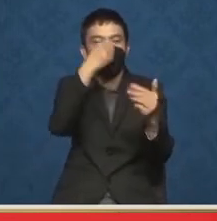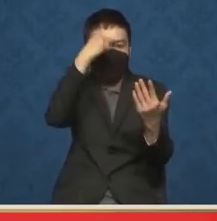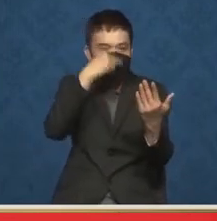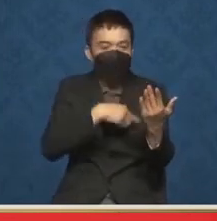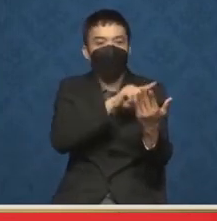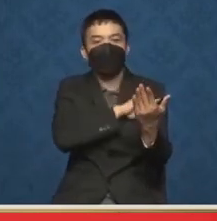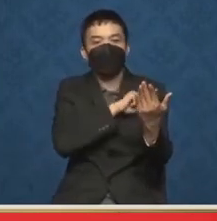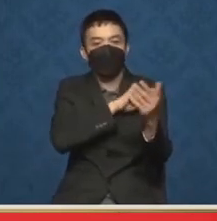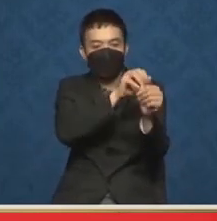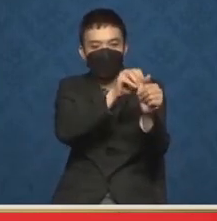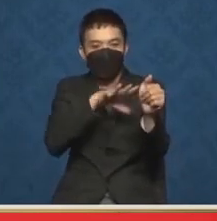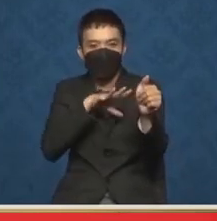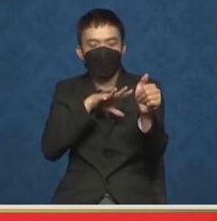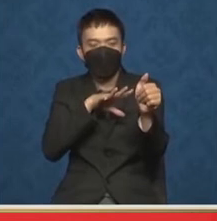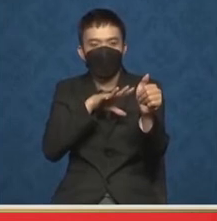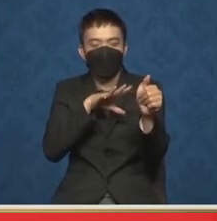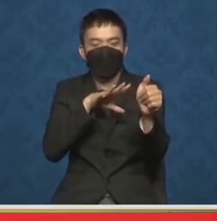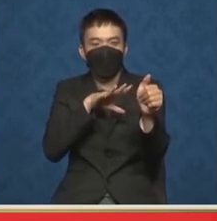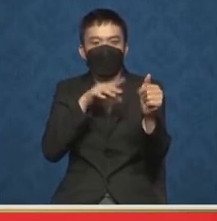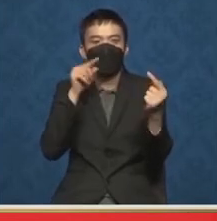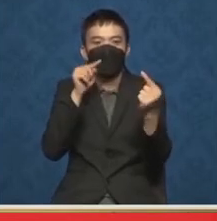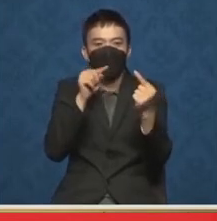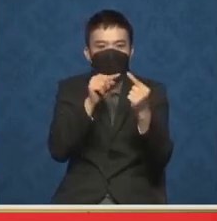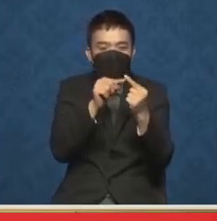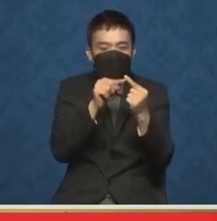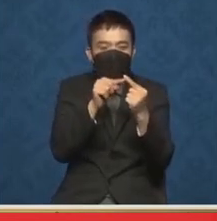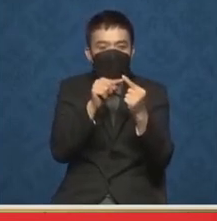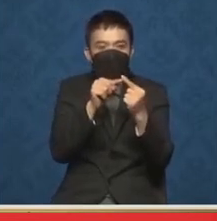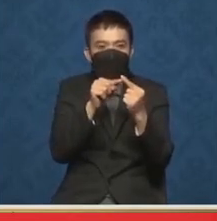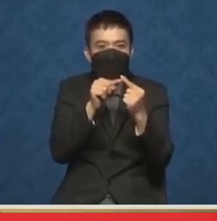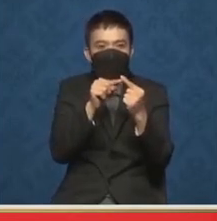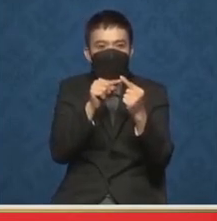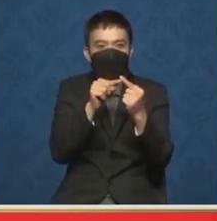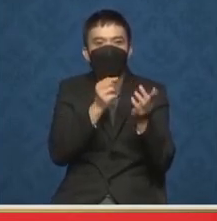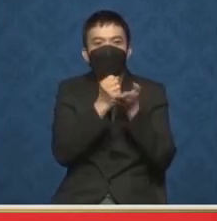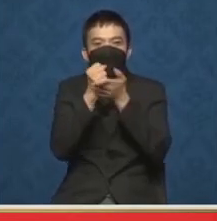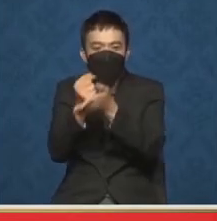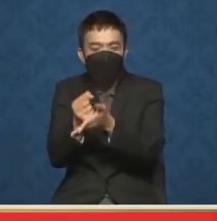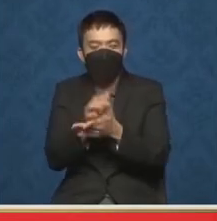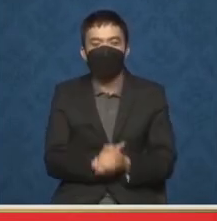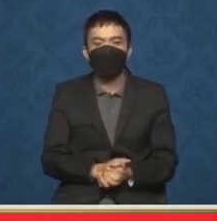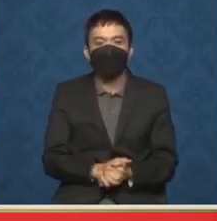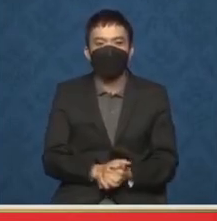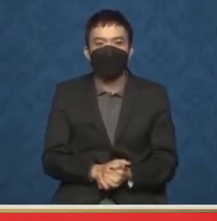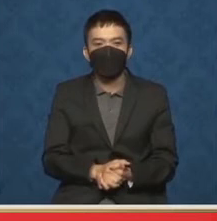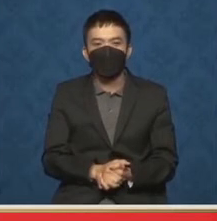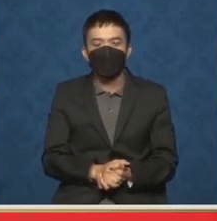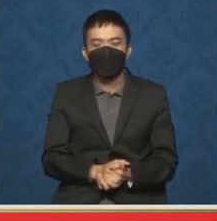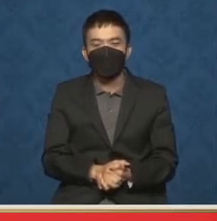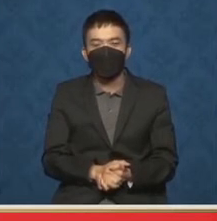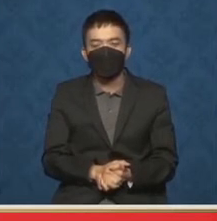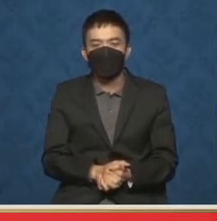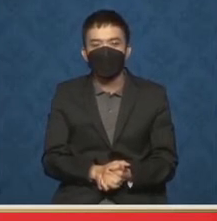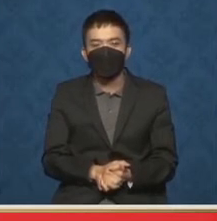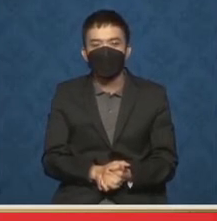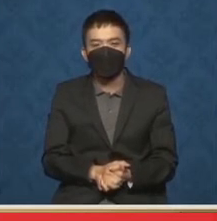ทางด้าน Humanitarian Assistance Coordinationของควภาษาลทางด้านนี้along with our AHA Center